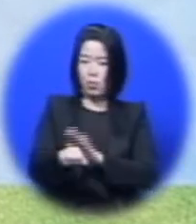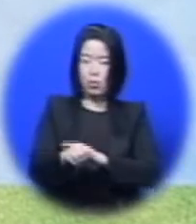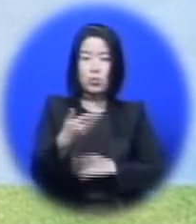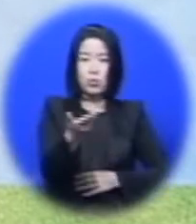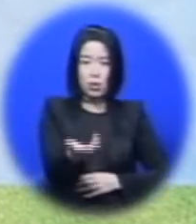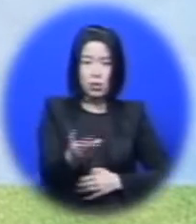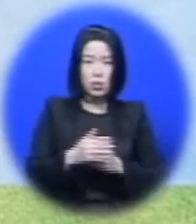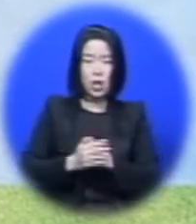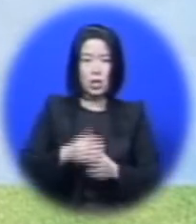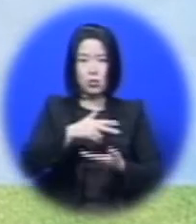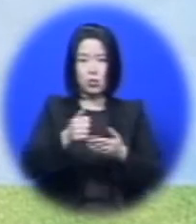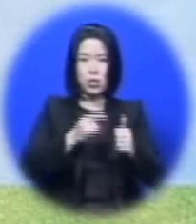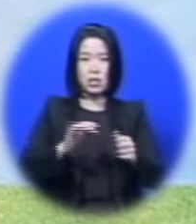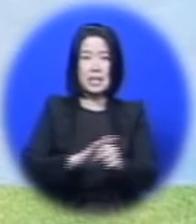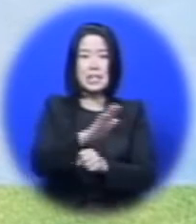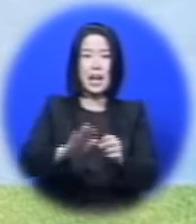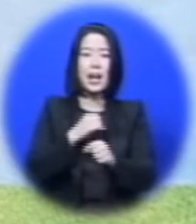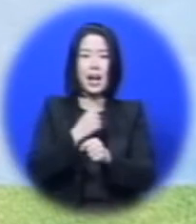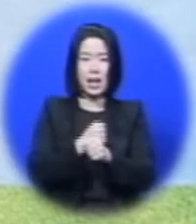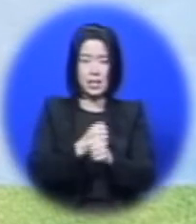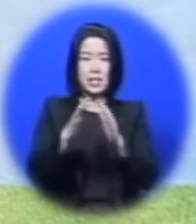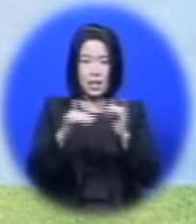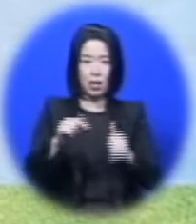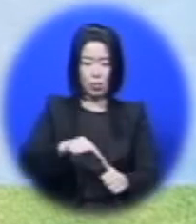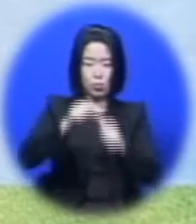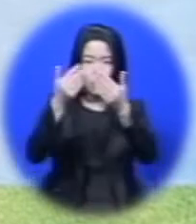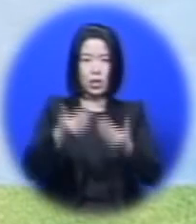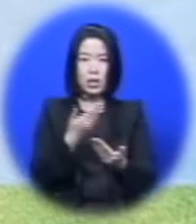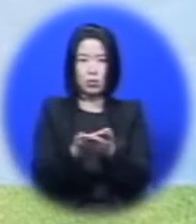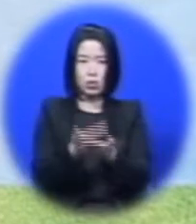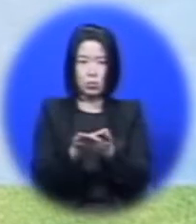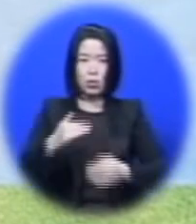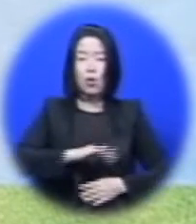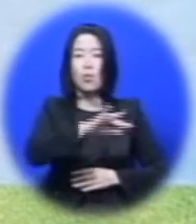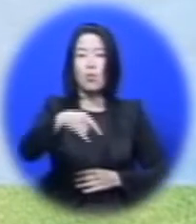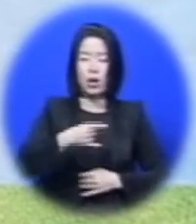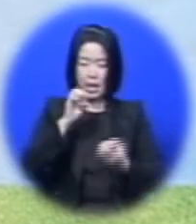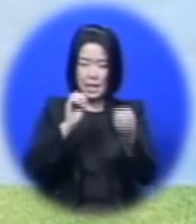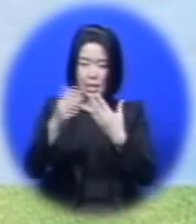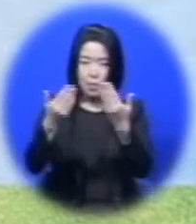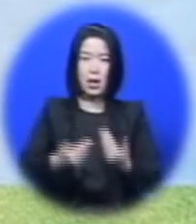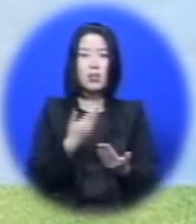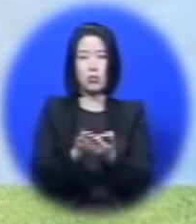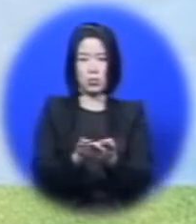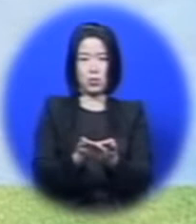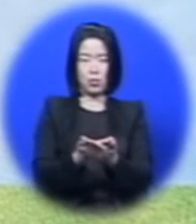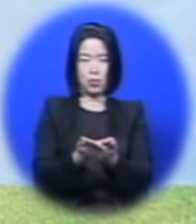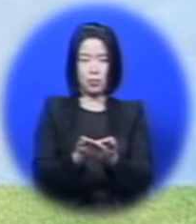내미셔서 주님께서 사랑하시는 사람을 구원하여 주십시오. 우리에게 응답하여 주십시오.